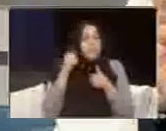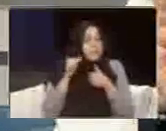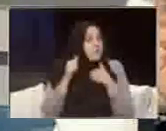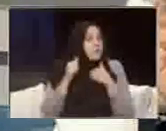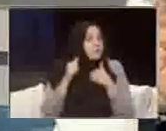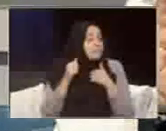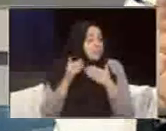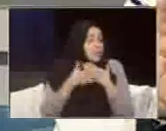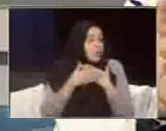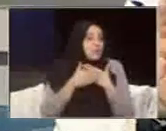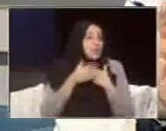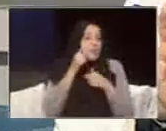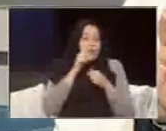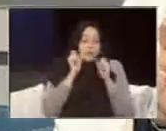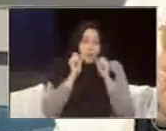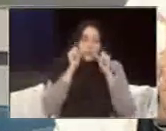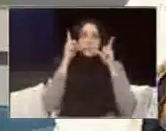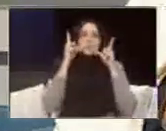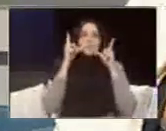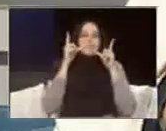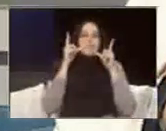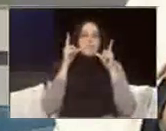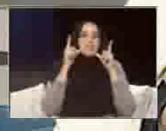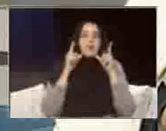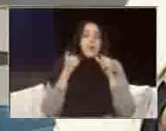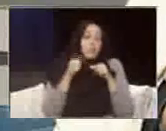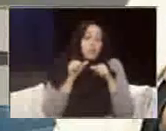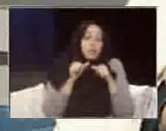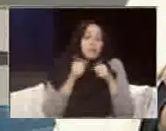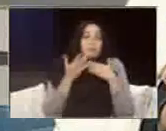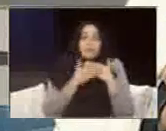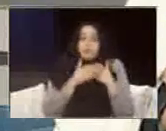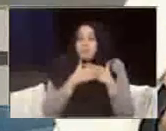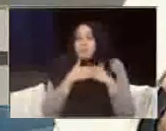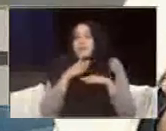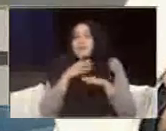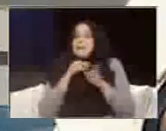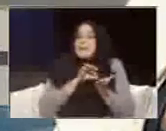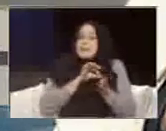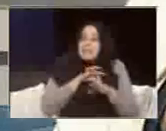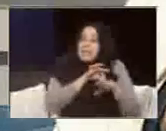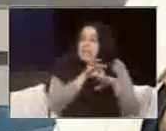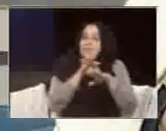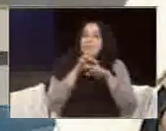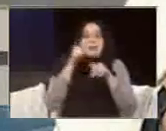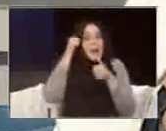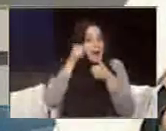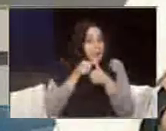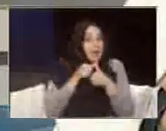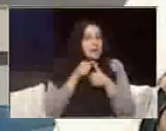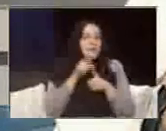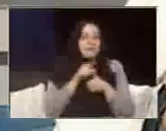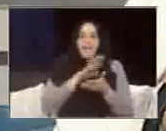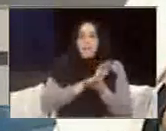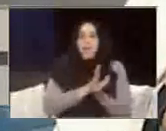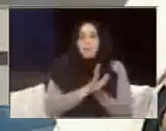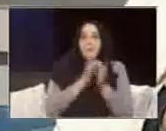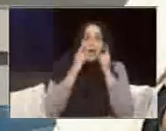المؤمنين. ربما يعود إلى رشده، ينصحوه يوجهوه يذكروه باللي هذا